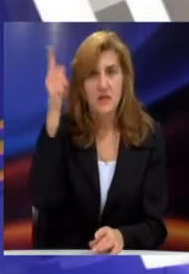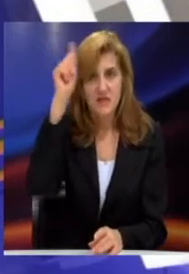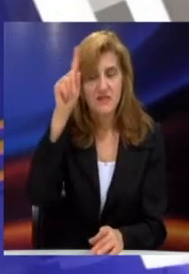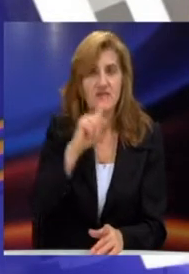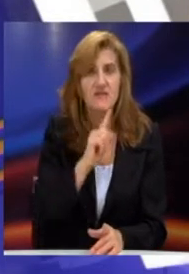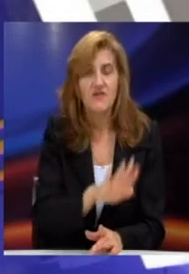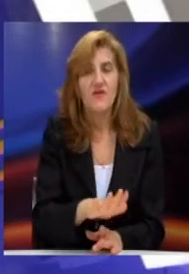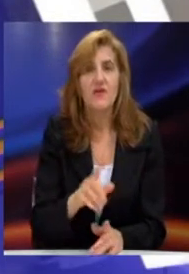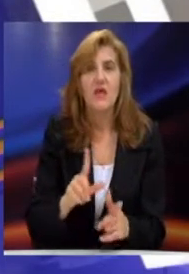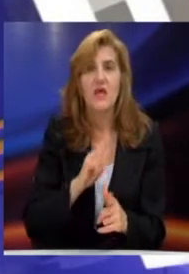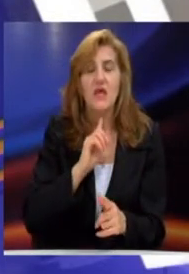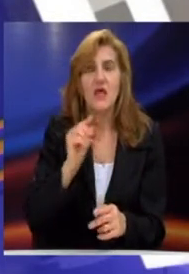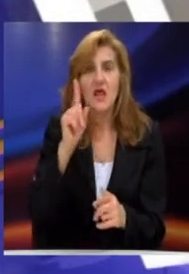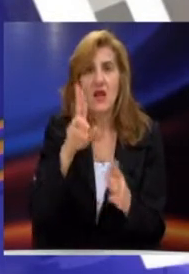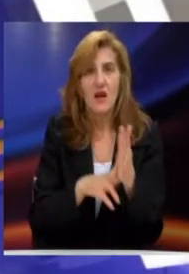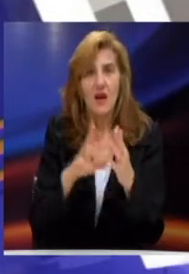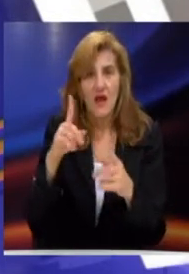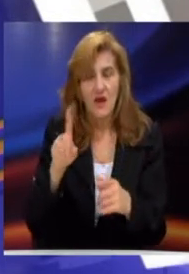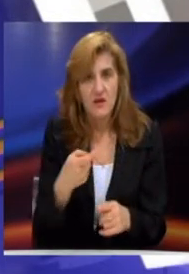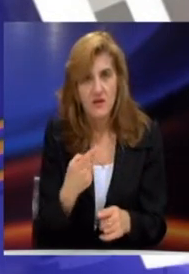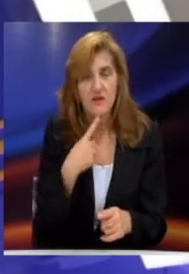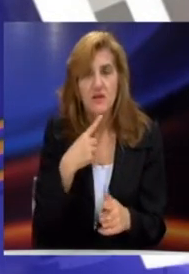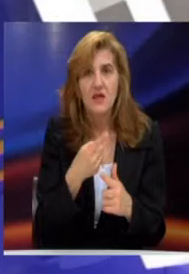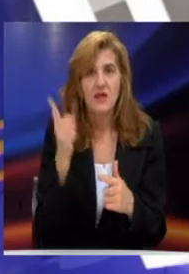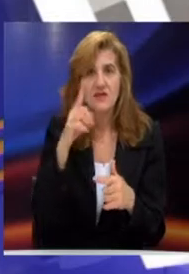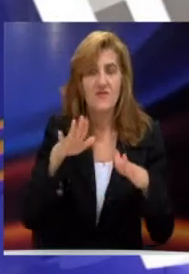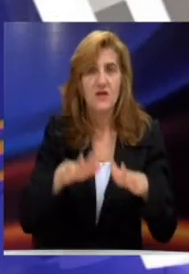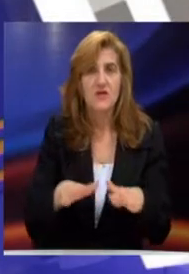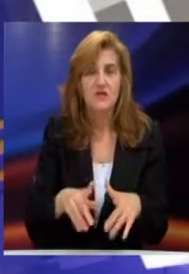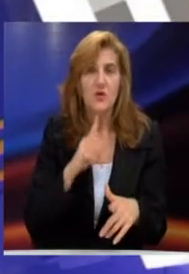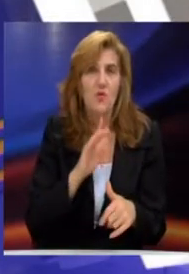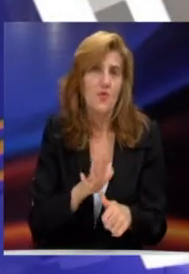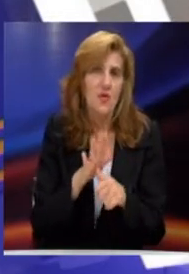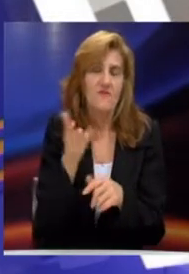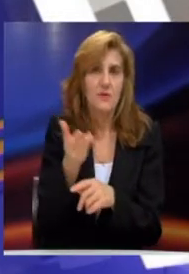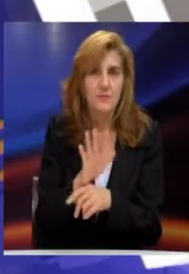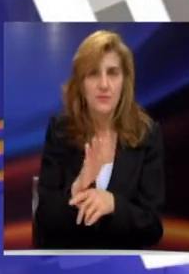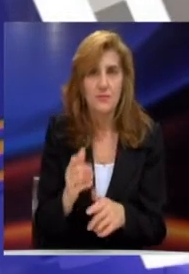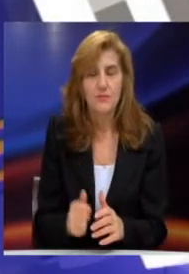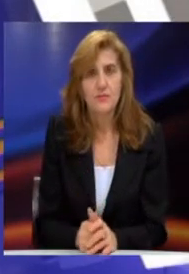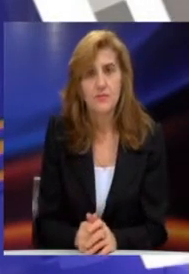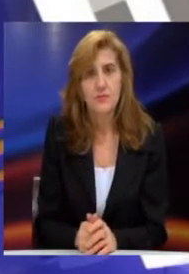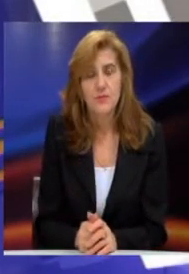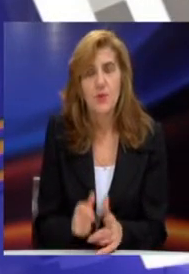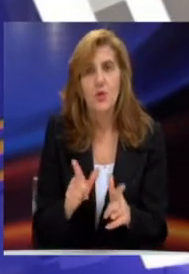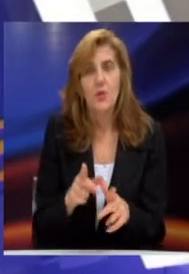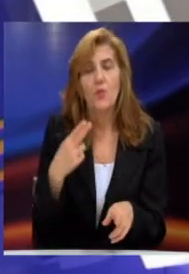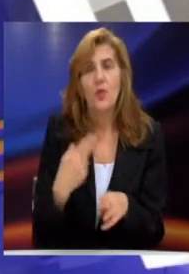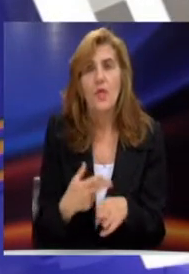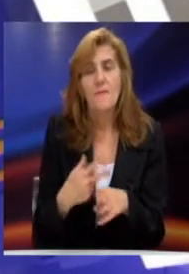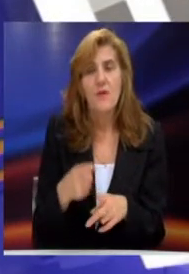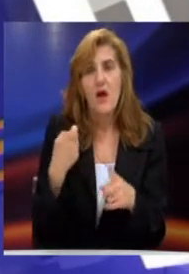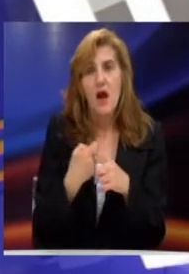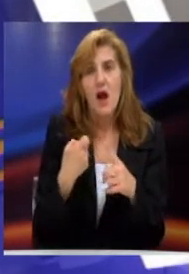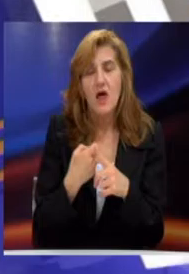svetošću patrijarhom Irinejom, i Sveta Stolica, nuncije koje je u ime Katoličke